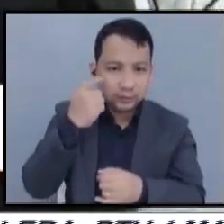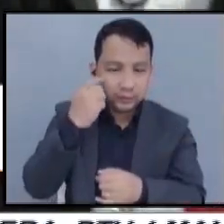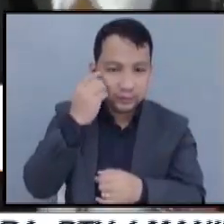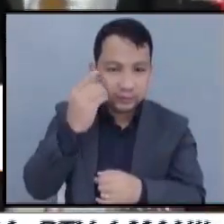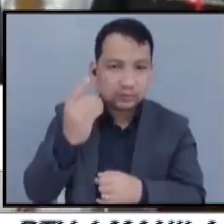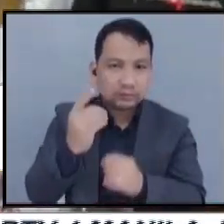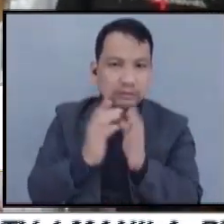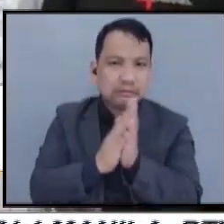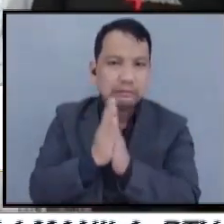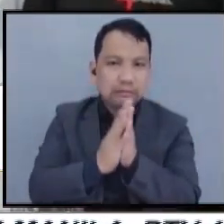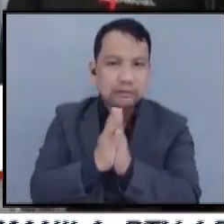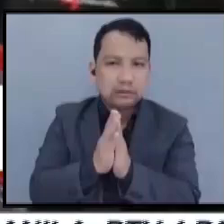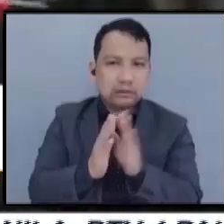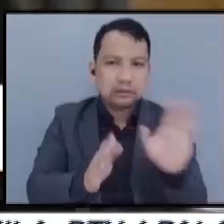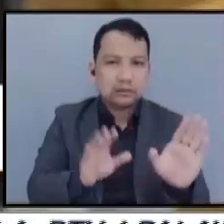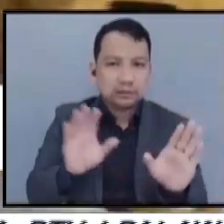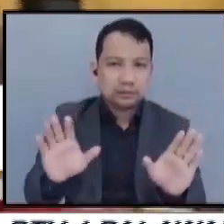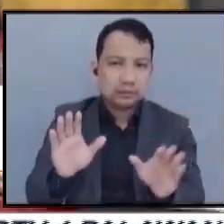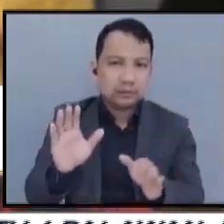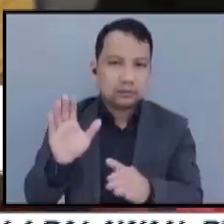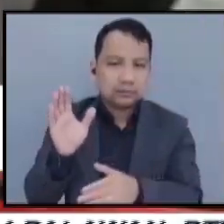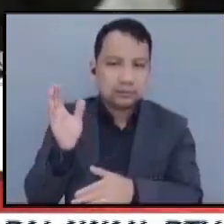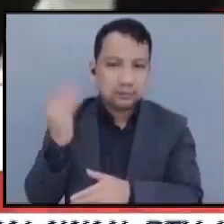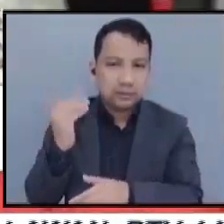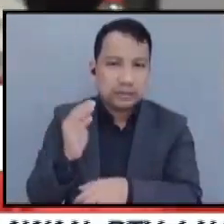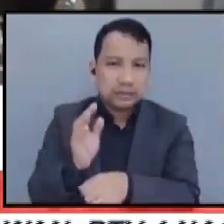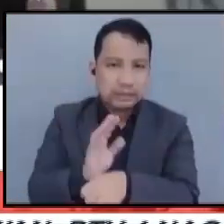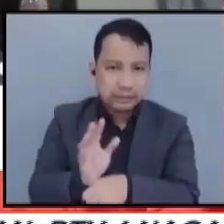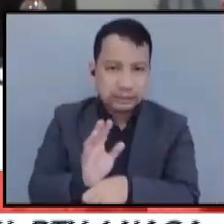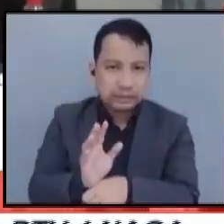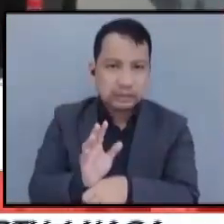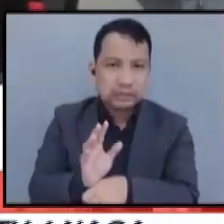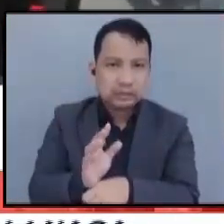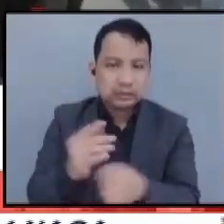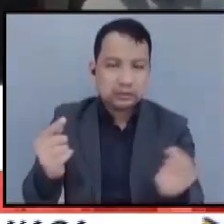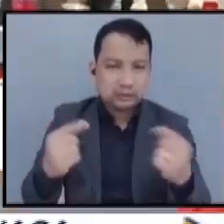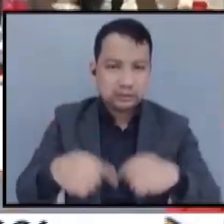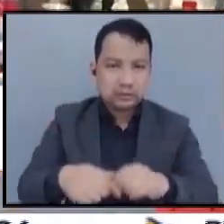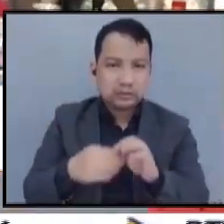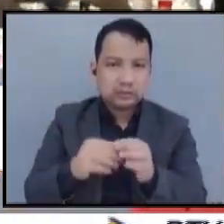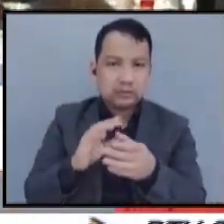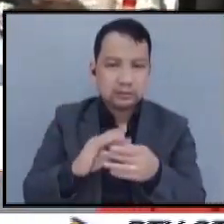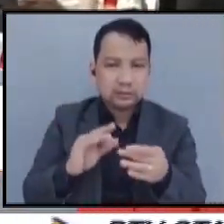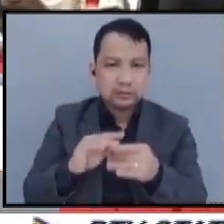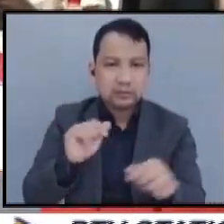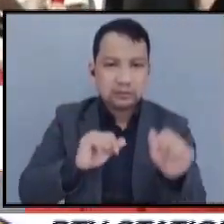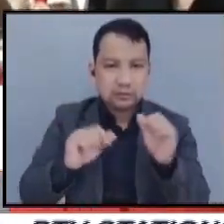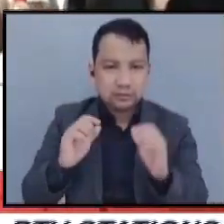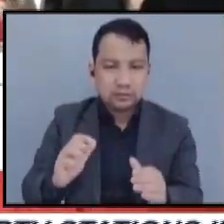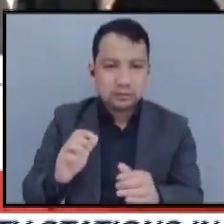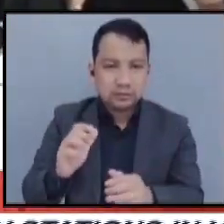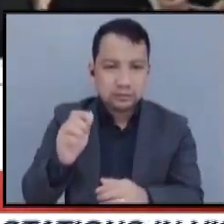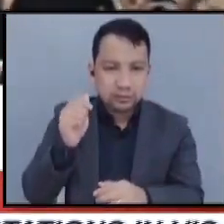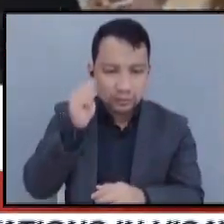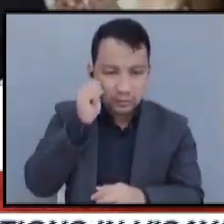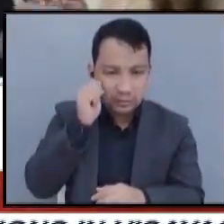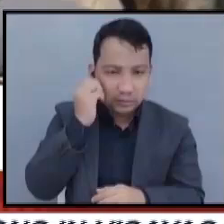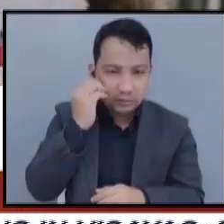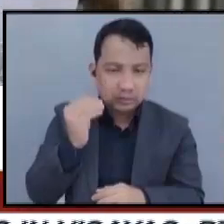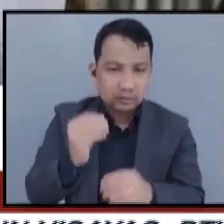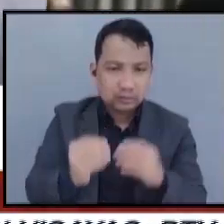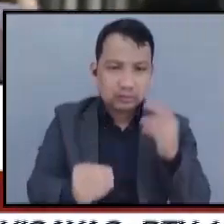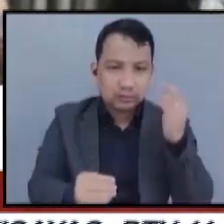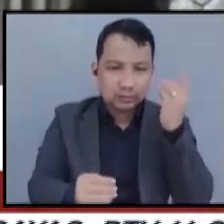sa kani-kanilang role sa nasabing pelikula dumulo din sa story con na aktor na si Alex Medina at Dindo aroyo